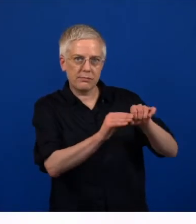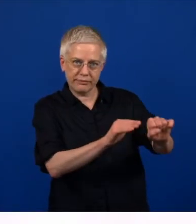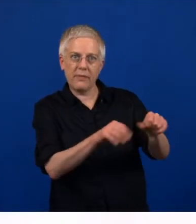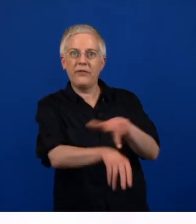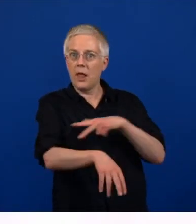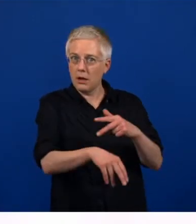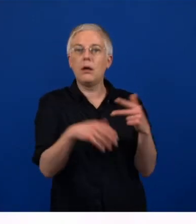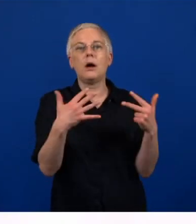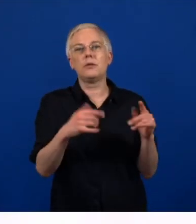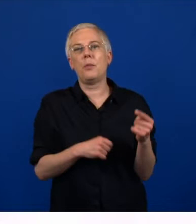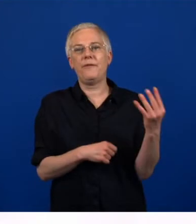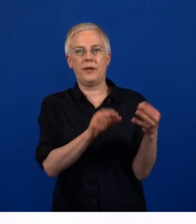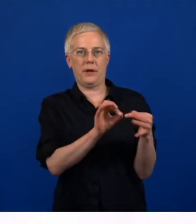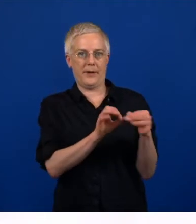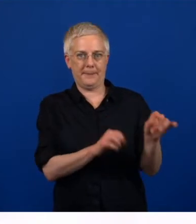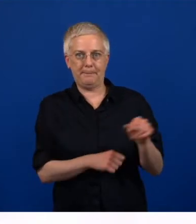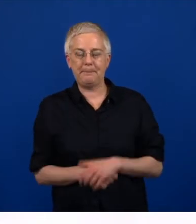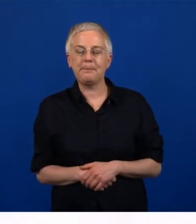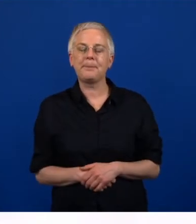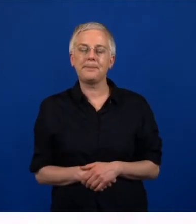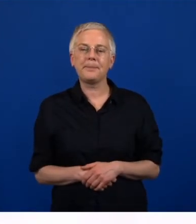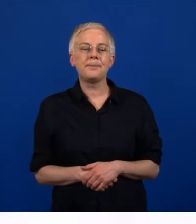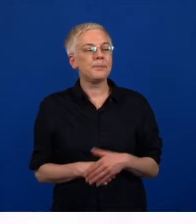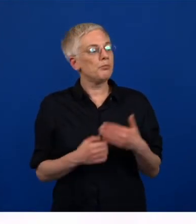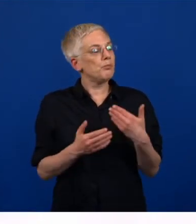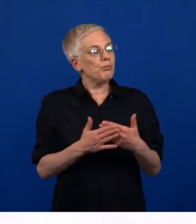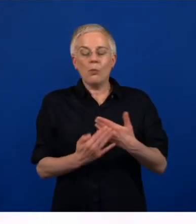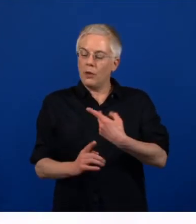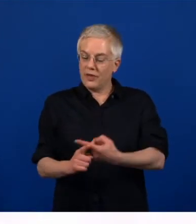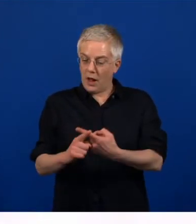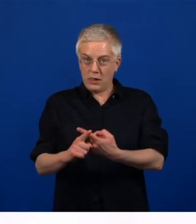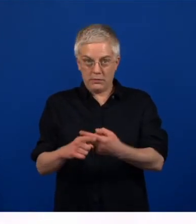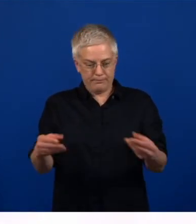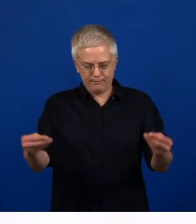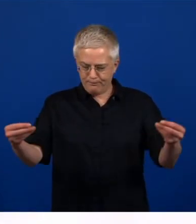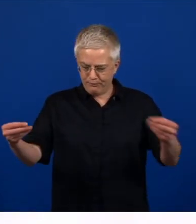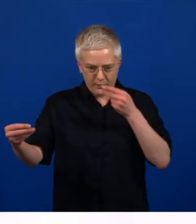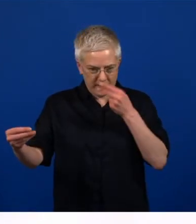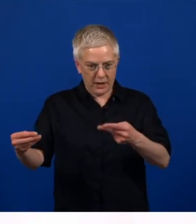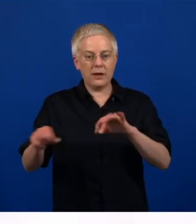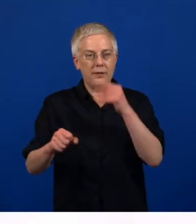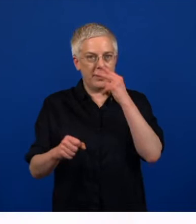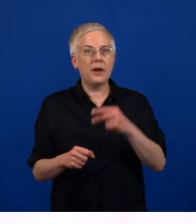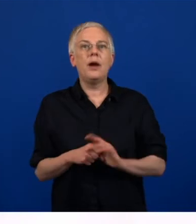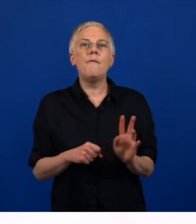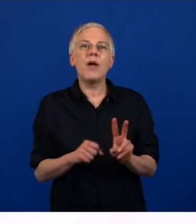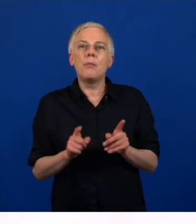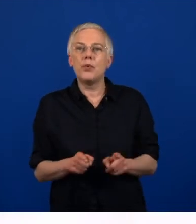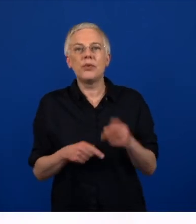Tage. Das gibt uns einen guten Überblick über Krankenhaushäufigkeit, über die Zeit